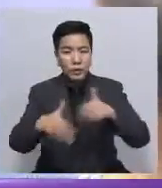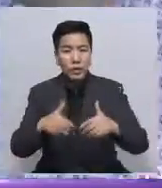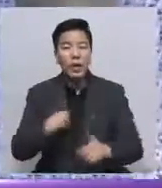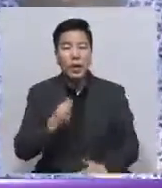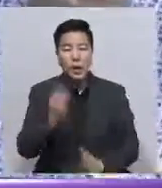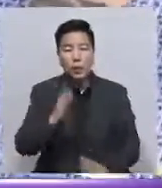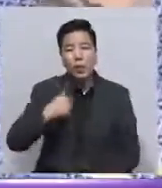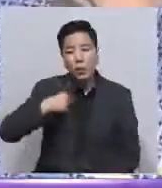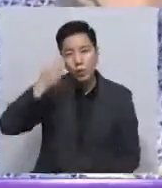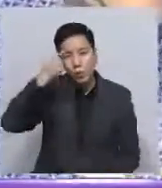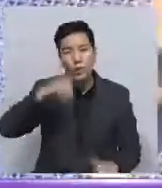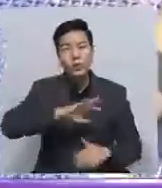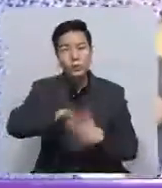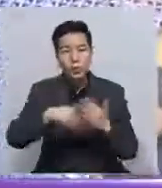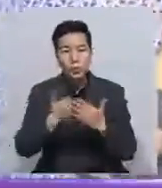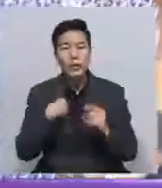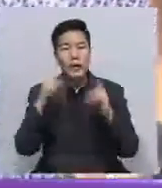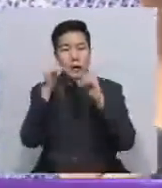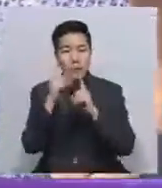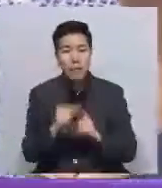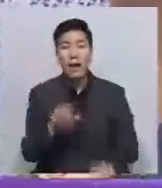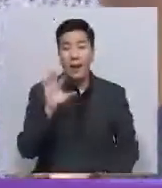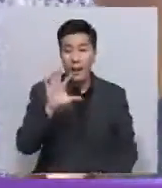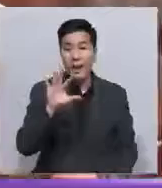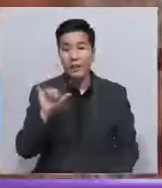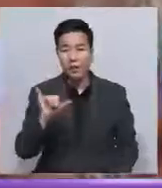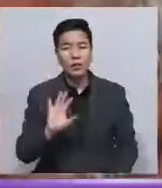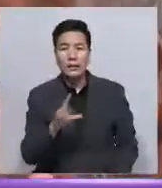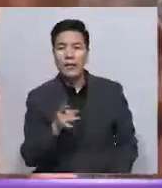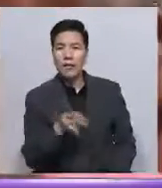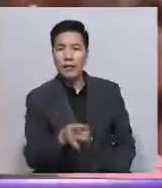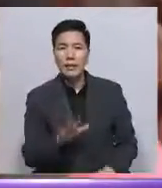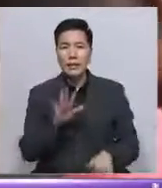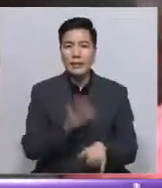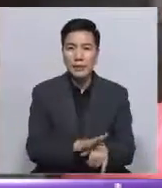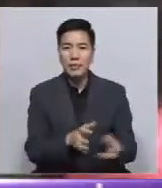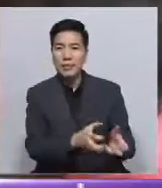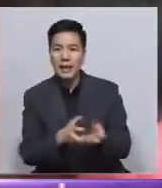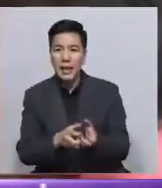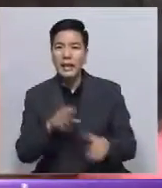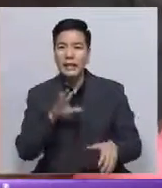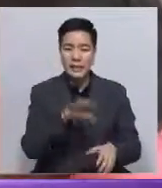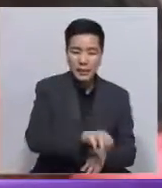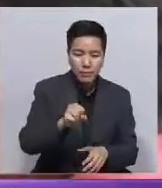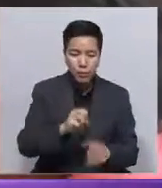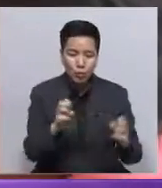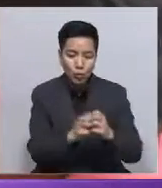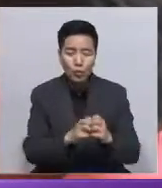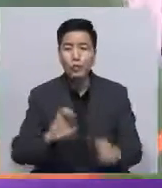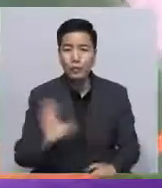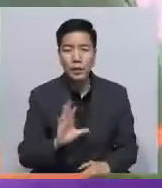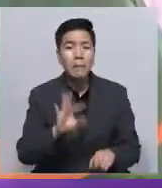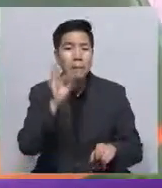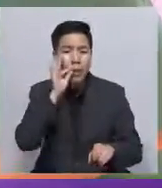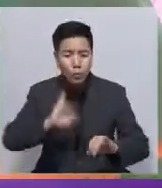มถึงให้ความรู้กับประชาชนทั่วไปด้วยคาถา5ยอค่ะก็คืออย่าแย่อย่าเหยียบอย่าแย่งอย่าหยิบแล้วก็อย่ายุ่งกับสุนั